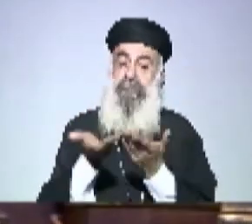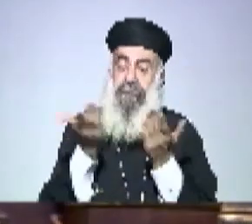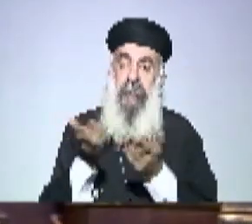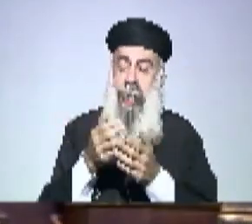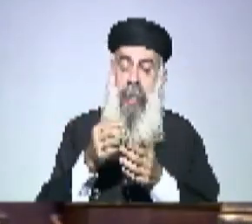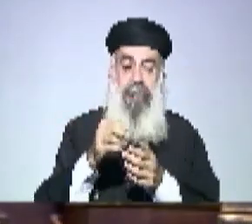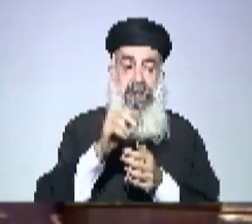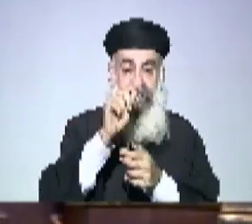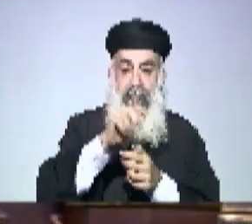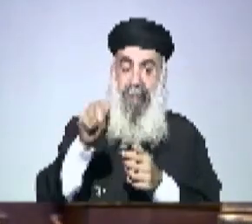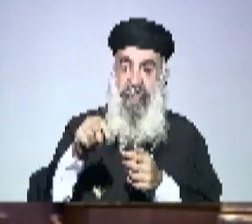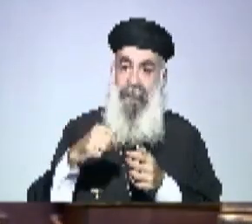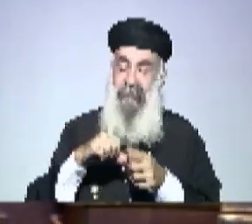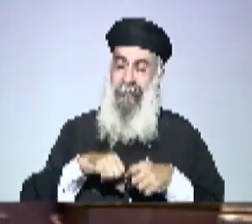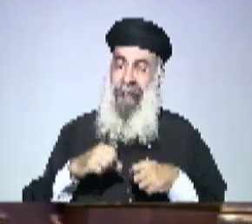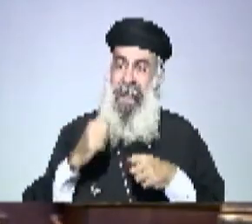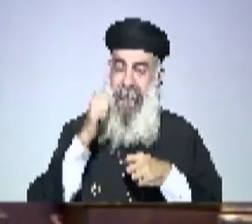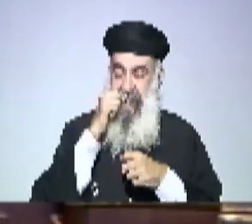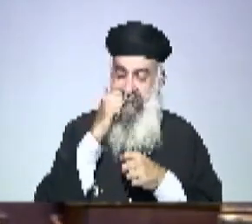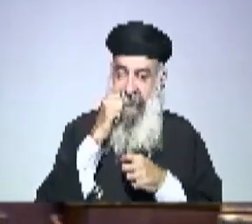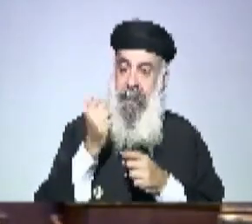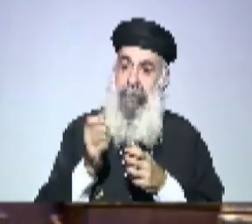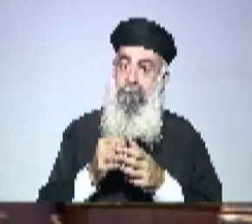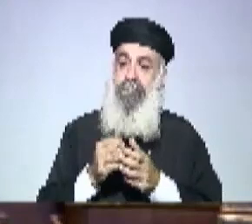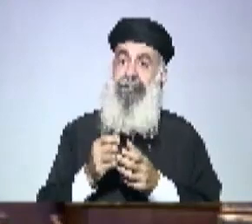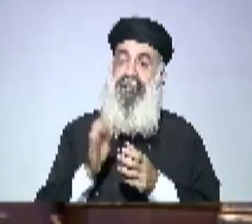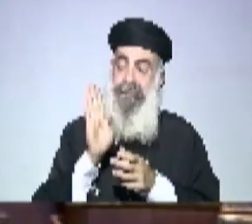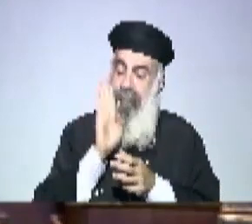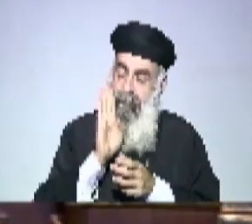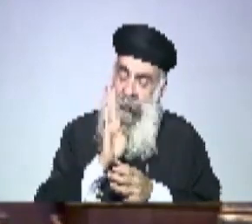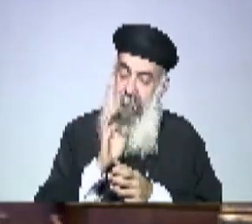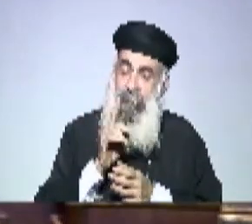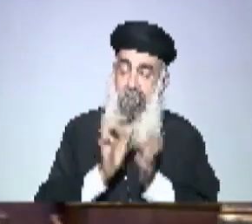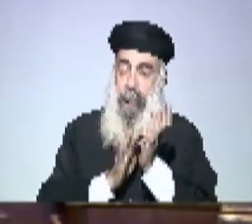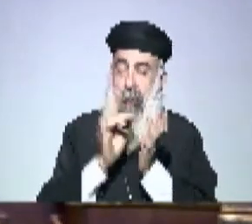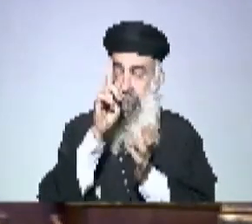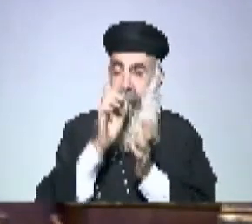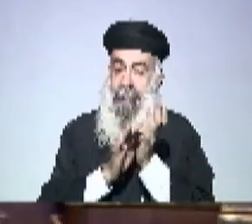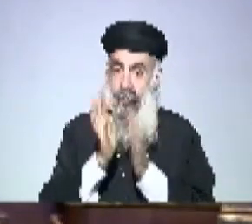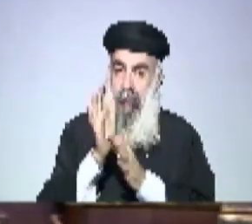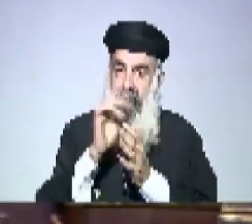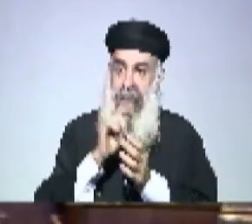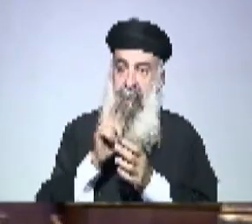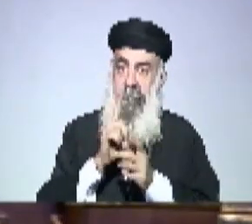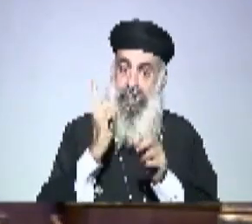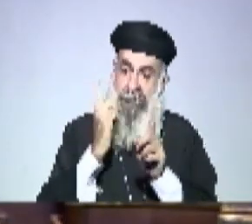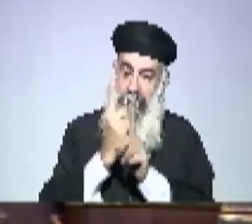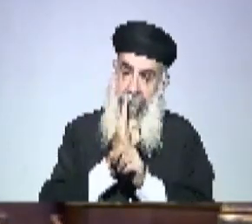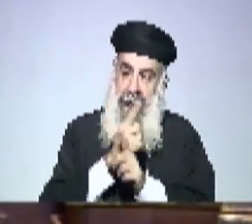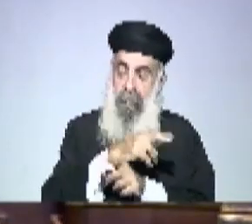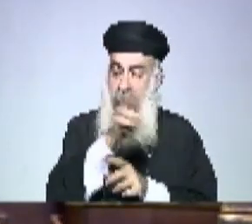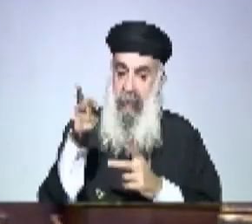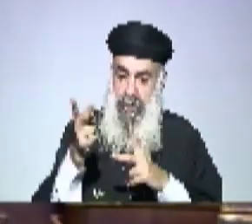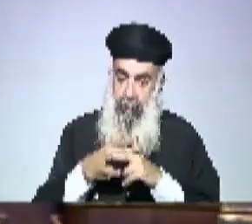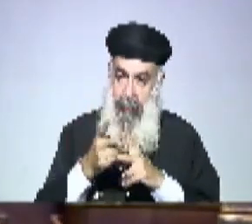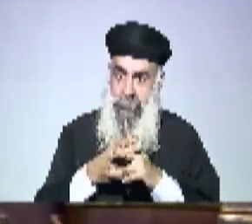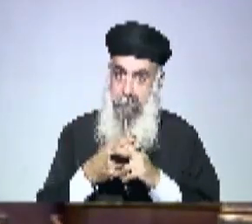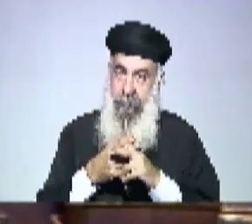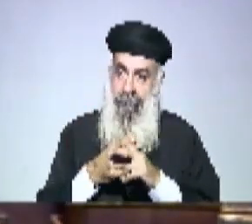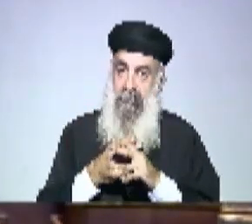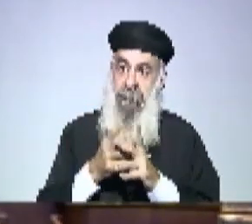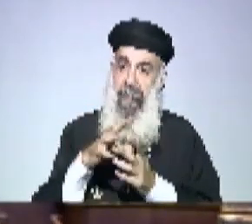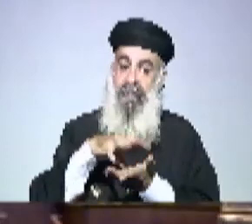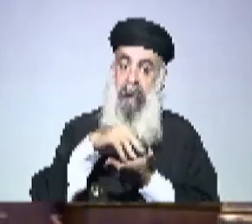بتاع الانسان لان احنا اتعلمنا من ربنا يسوع المسيح لما اتقابل مع الجموع في